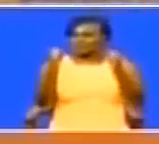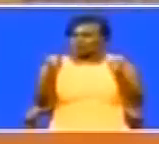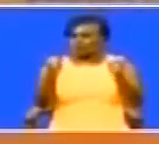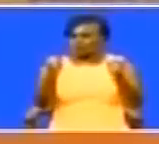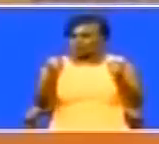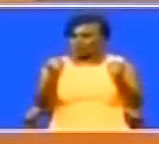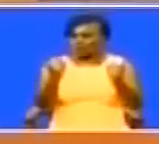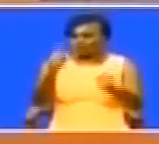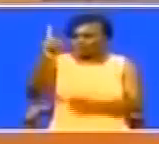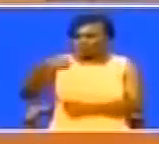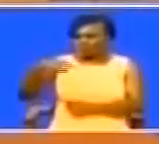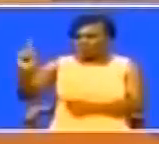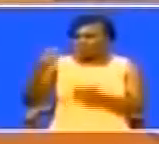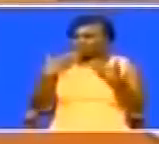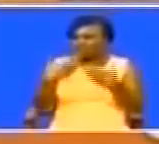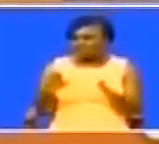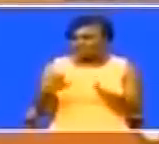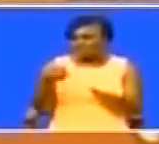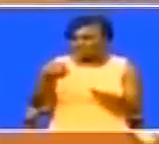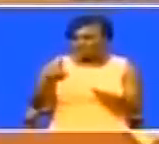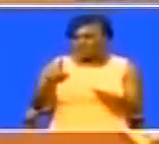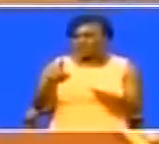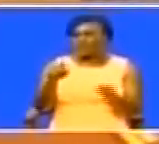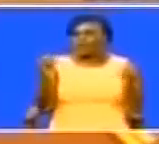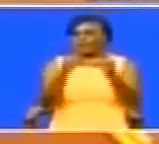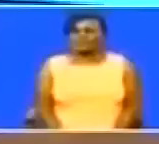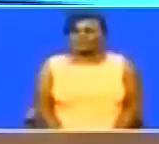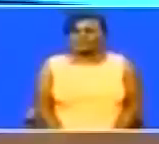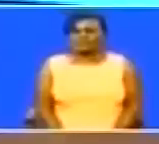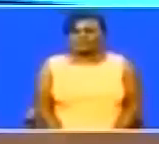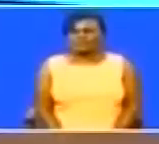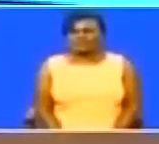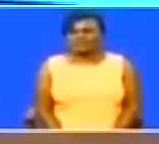na baada ya ushindi huo basi watachuana na Bandari katika mechi ijayo.